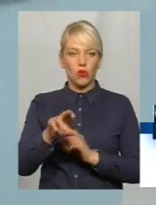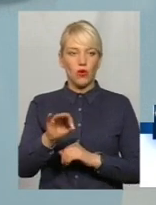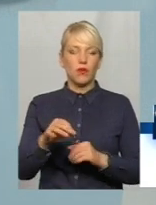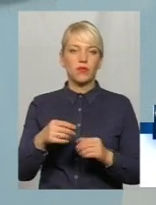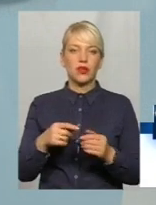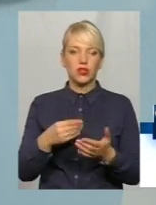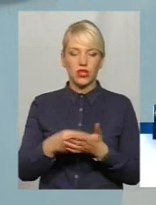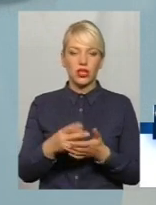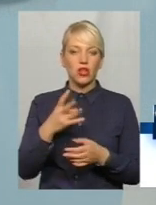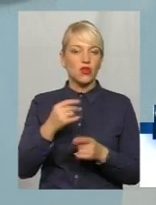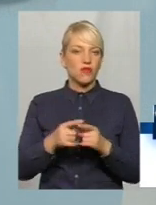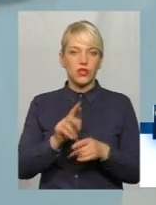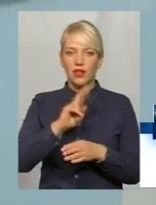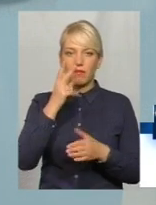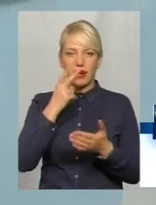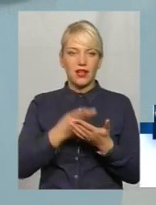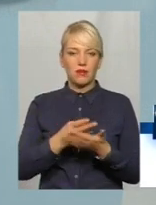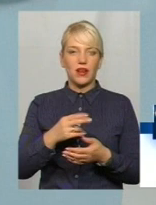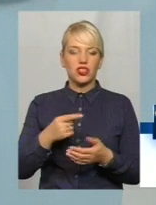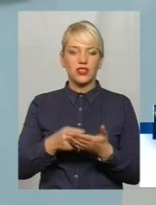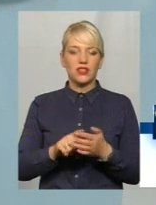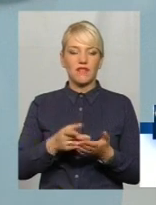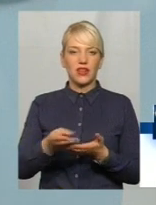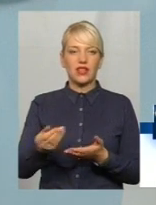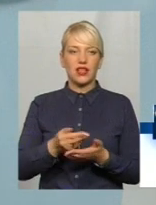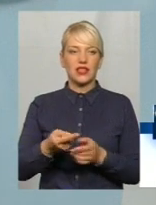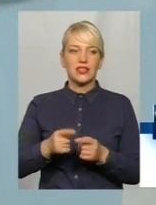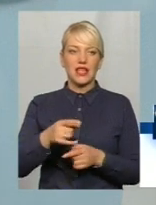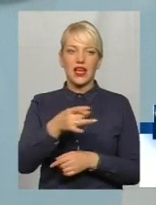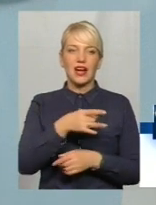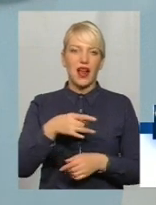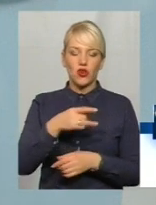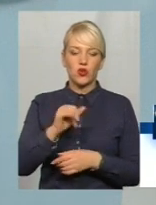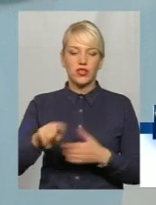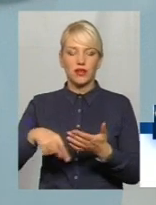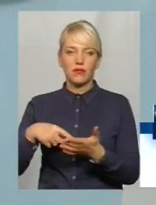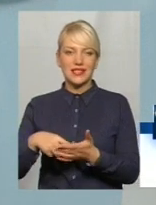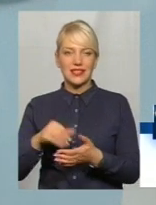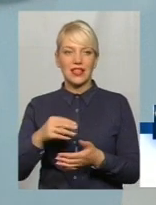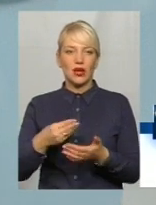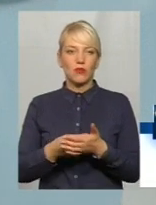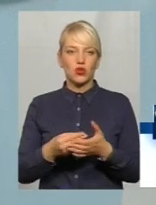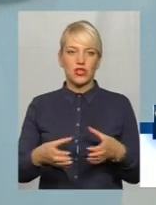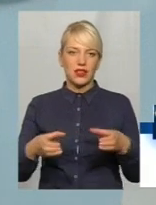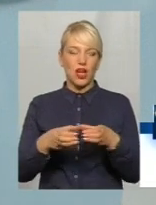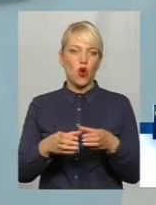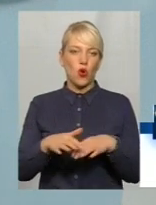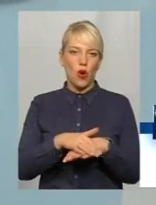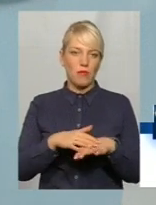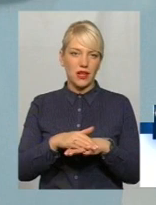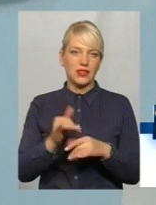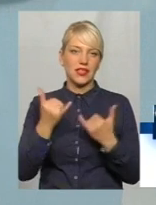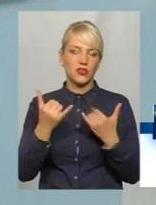не передбачає ці видатки. Тобто це районні, міські бюджети і бюджети громад. Мені дуже прикро, що на сьогоднішній